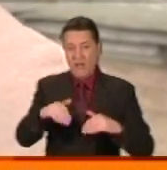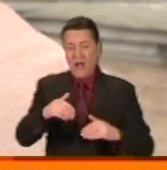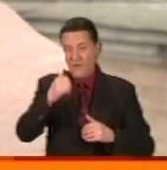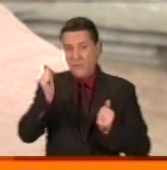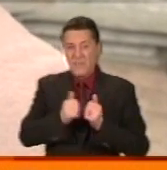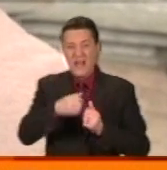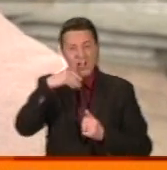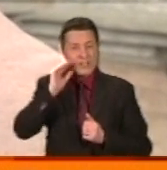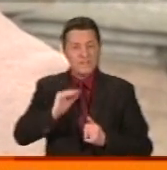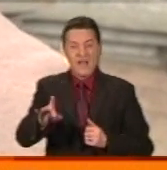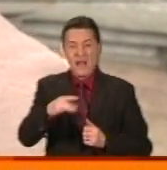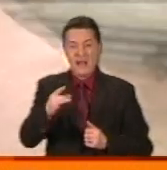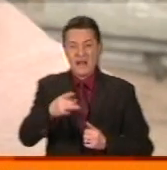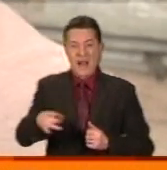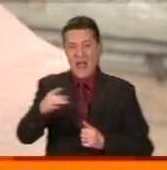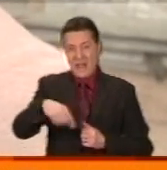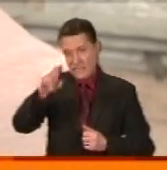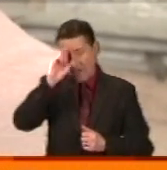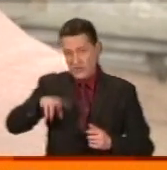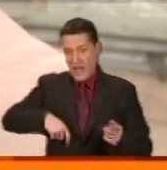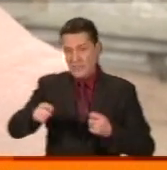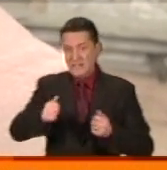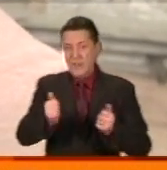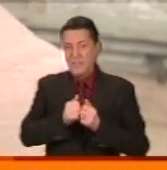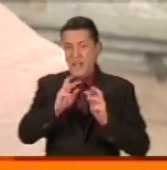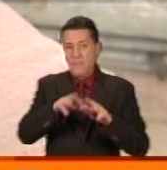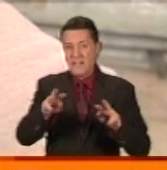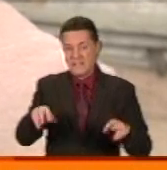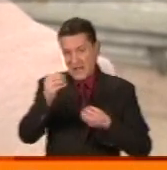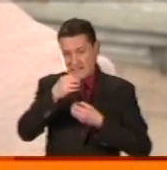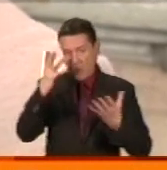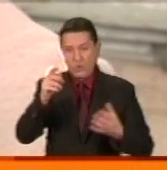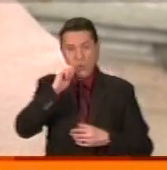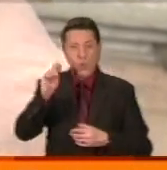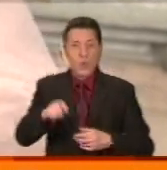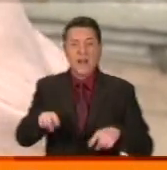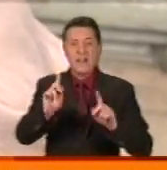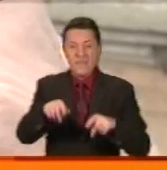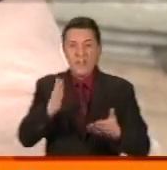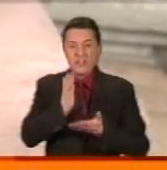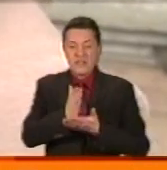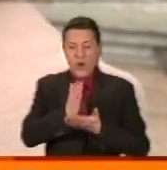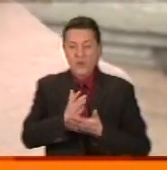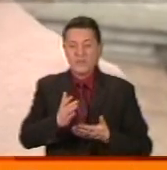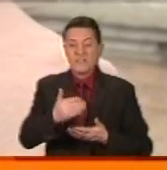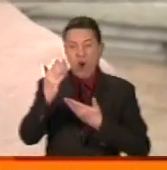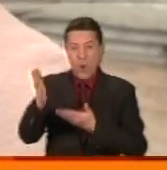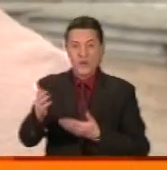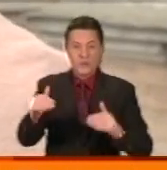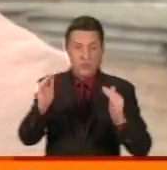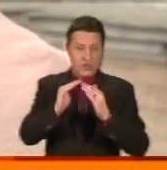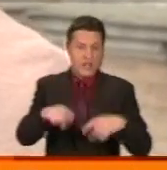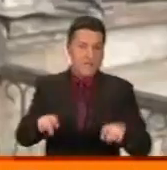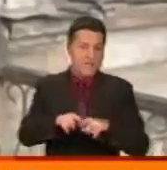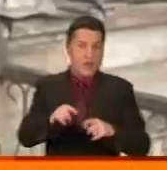Шевченківської райдержадміністрації біля міністерства культури України теж знаходиться ось будинок у